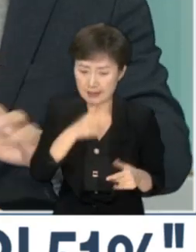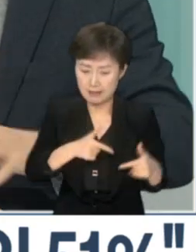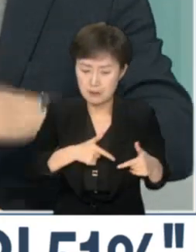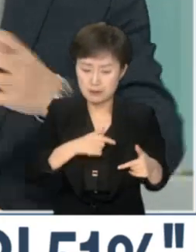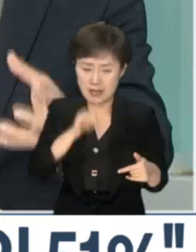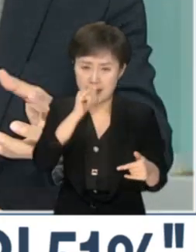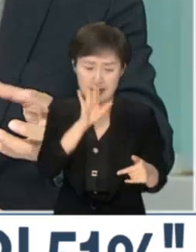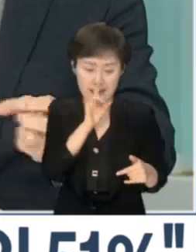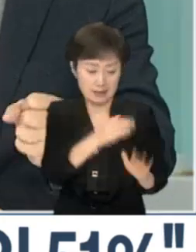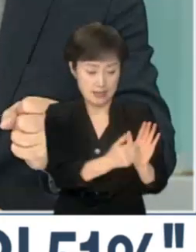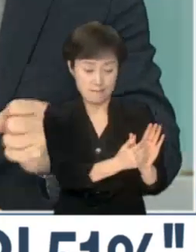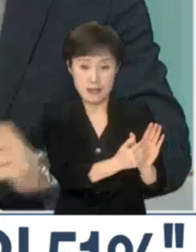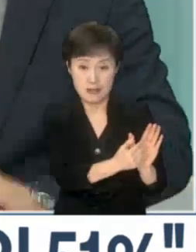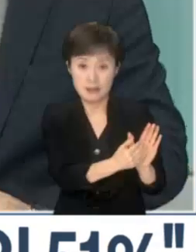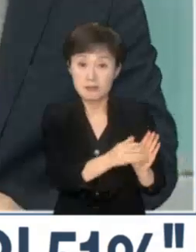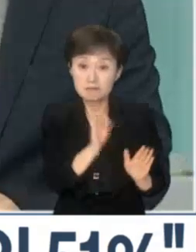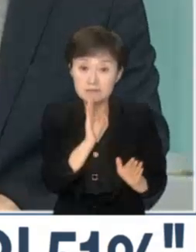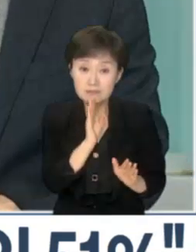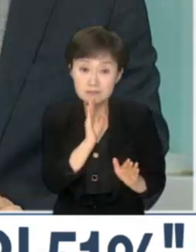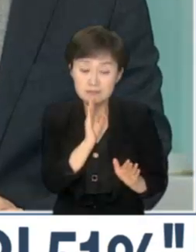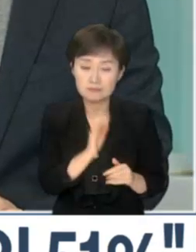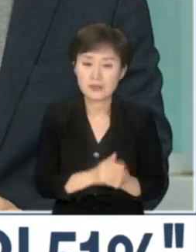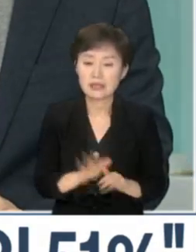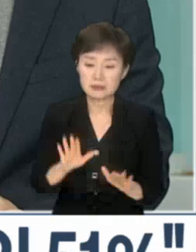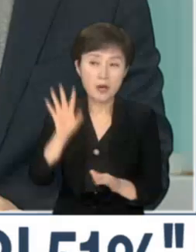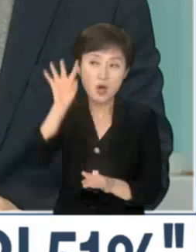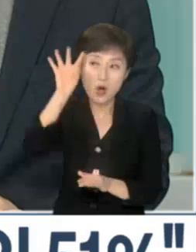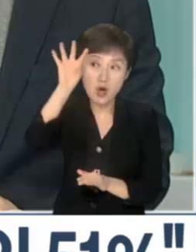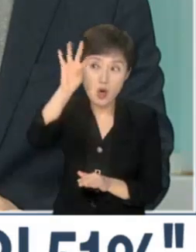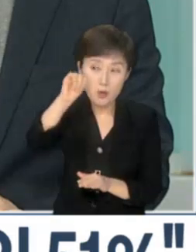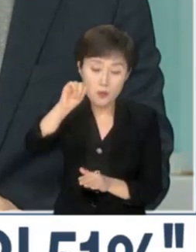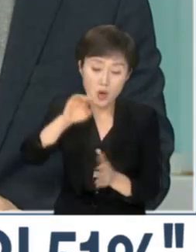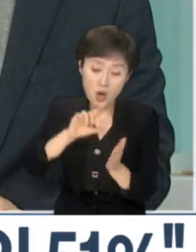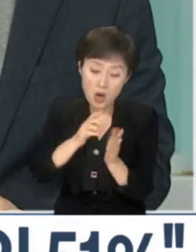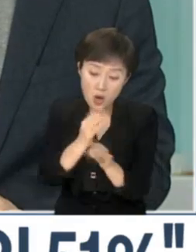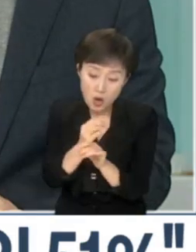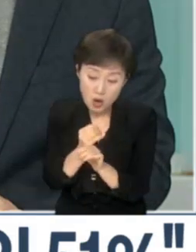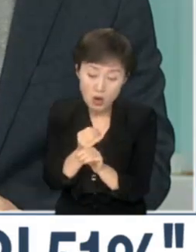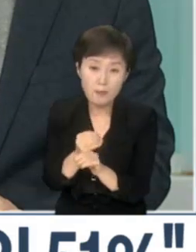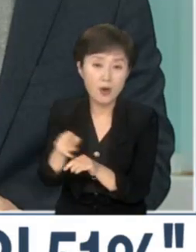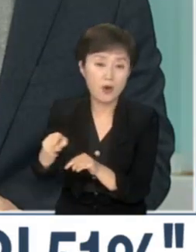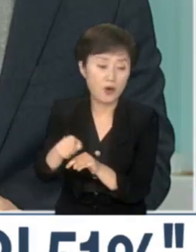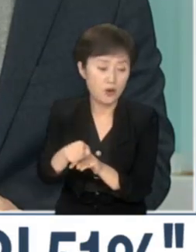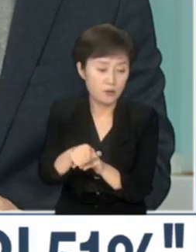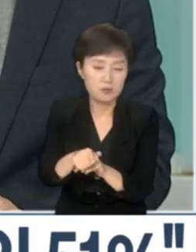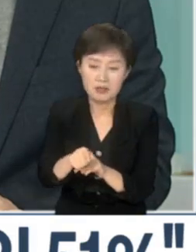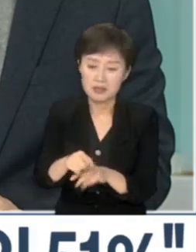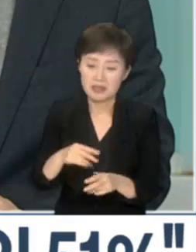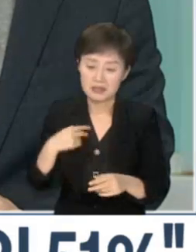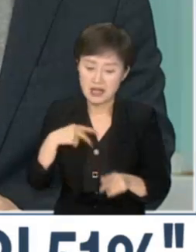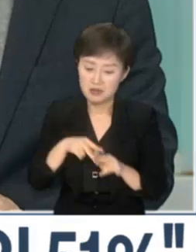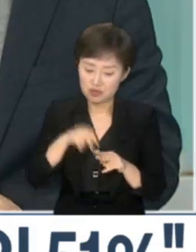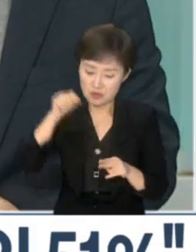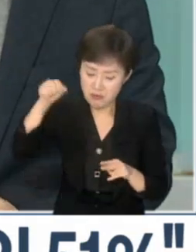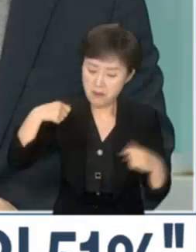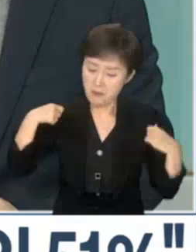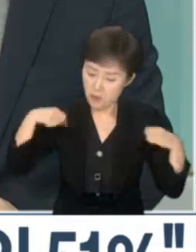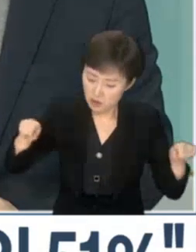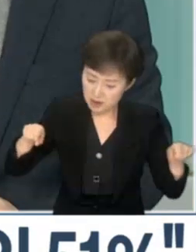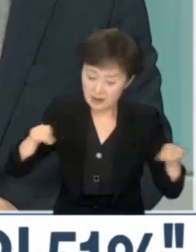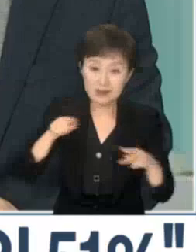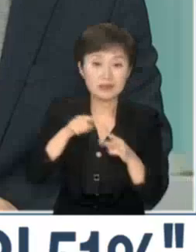했지 안 하겠다는 얘기는 안 했거든요. 그래서 적정한 시기가 되면 그 불출마나 험지 출마 이런 것들을 김기현 대표가